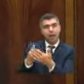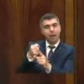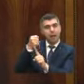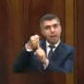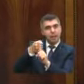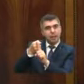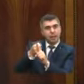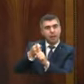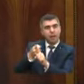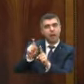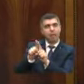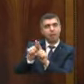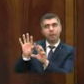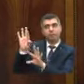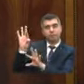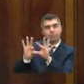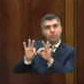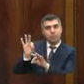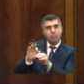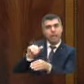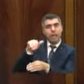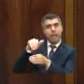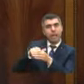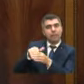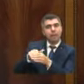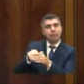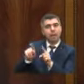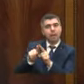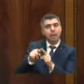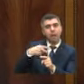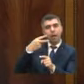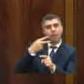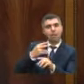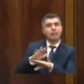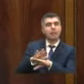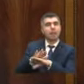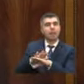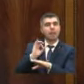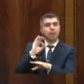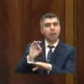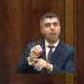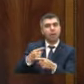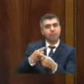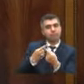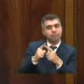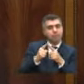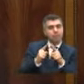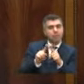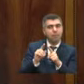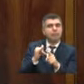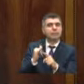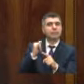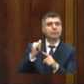استدعاء لقضايا داخلية للأحزاب في خطابكم السياسي، وهو أمر تكرر غير ما